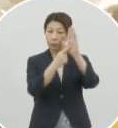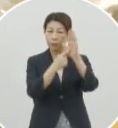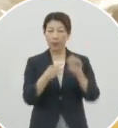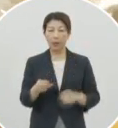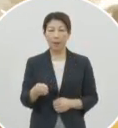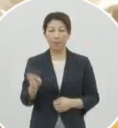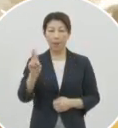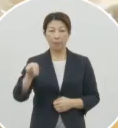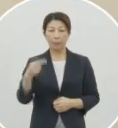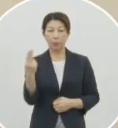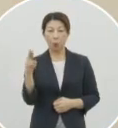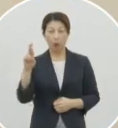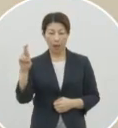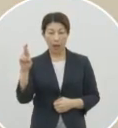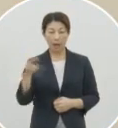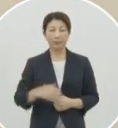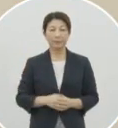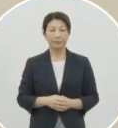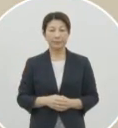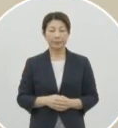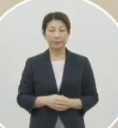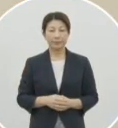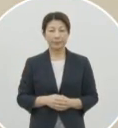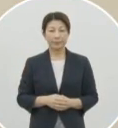パンドラだよ。 う